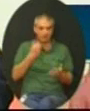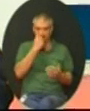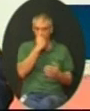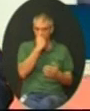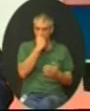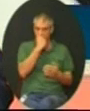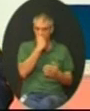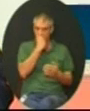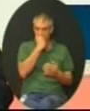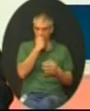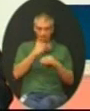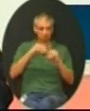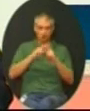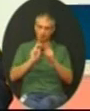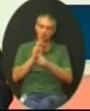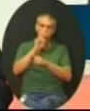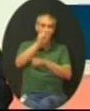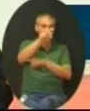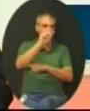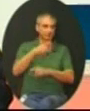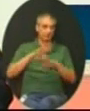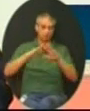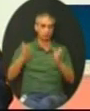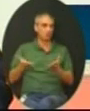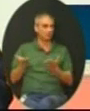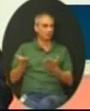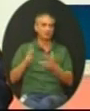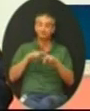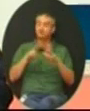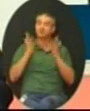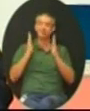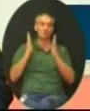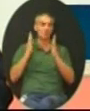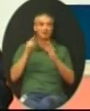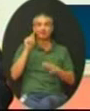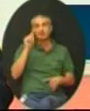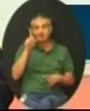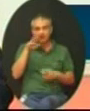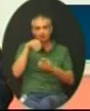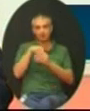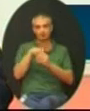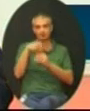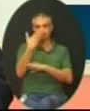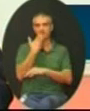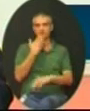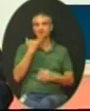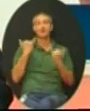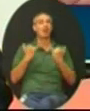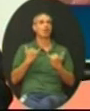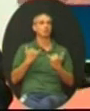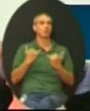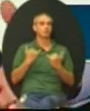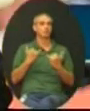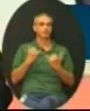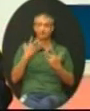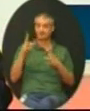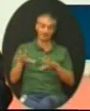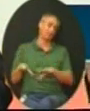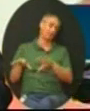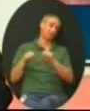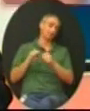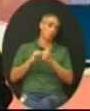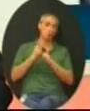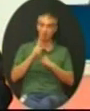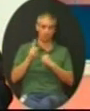הם מדלגים מהשורה האחרונה לשורה הראשונה, הם צריכים לדלג מעל השולחנות. מצב היום ונורא, וזה חלק ממדינת ישראל היום. כאשר אתה תספח או